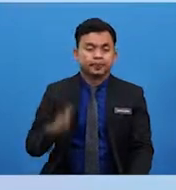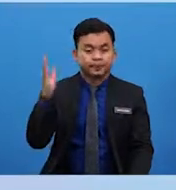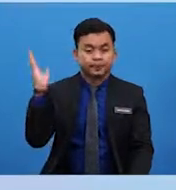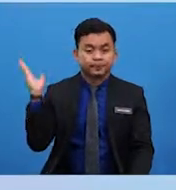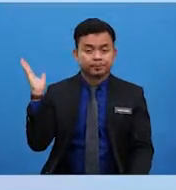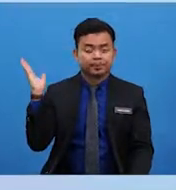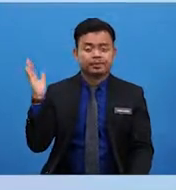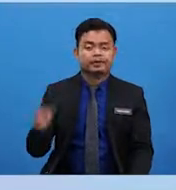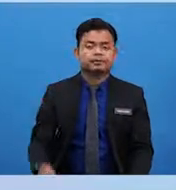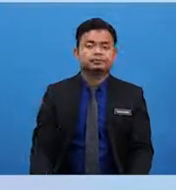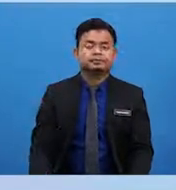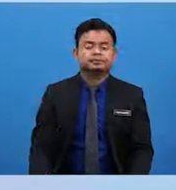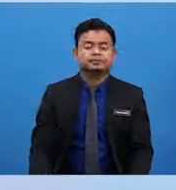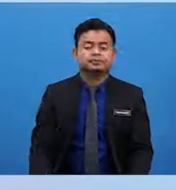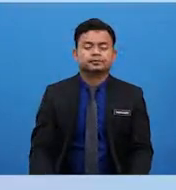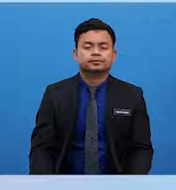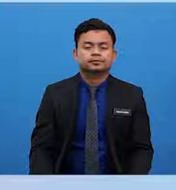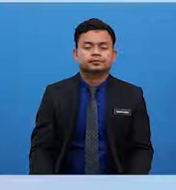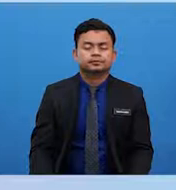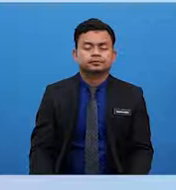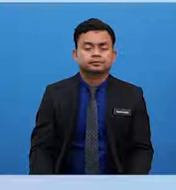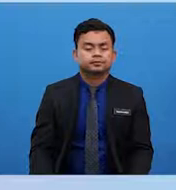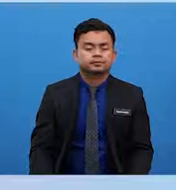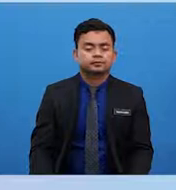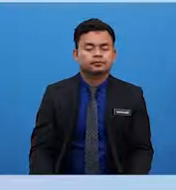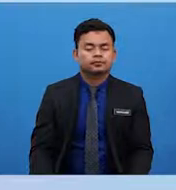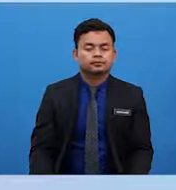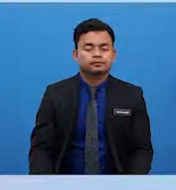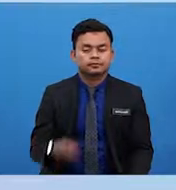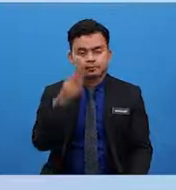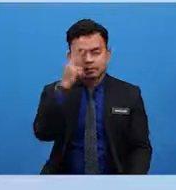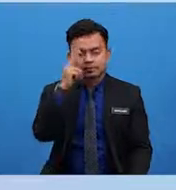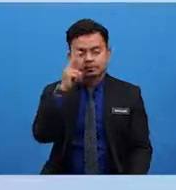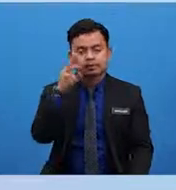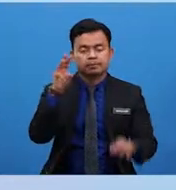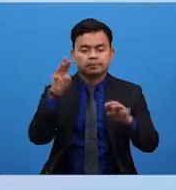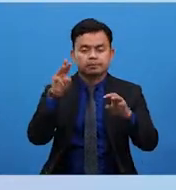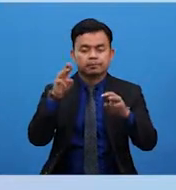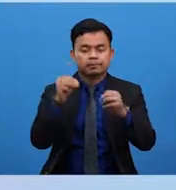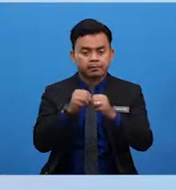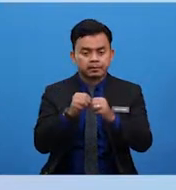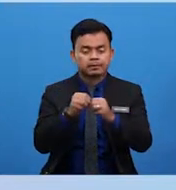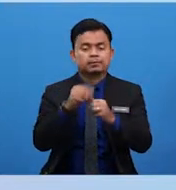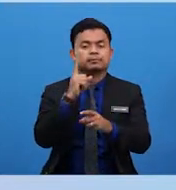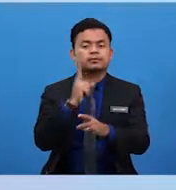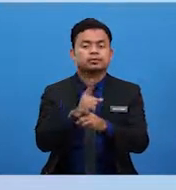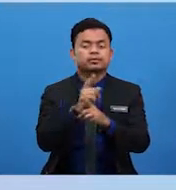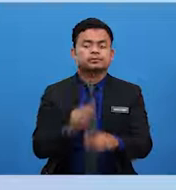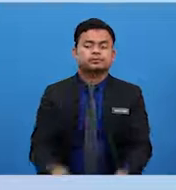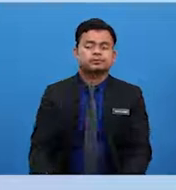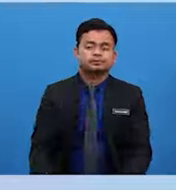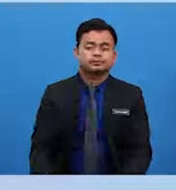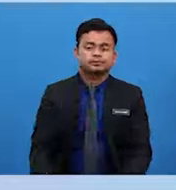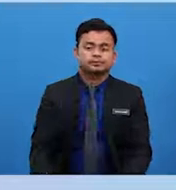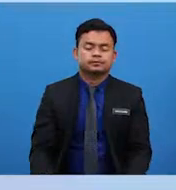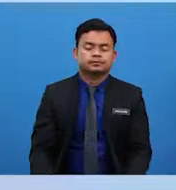pembukaan sesuatu obyek apabila kita melihat dan sentuh objek tuh Oke Paham maksudnya ia adalah keadaan sebenarnya sama ide